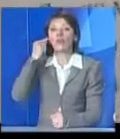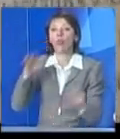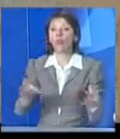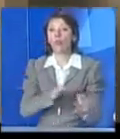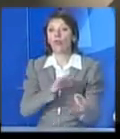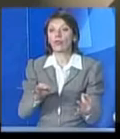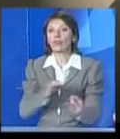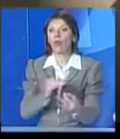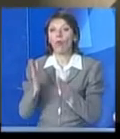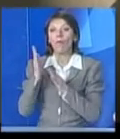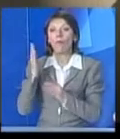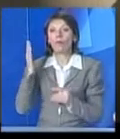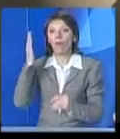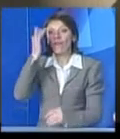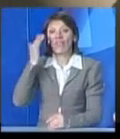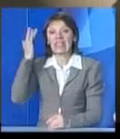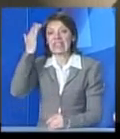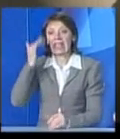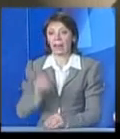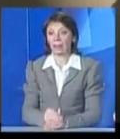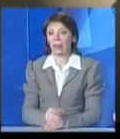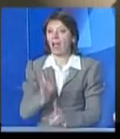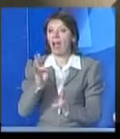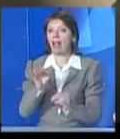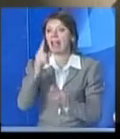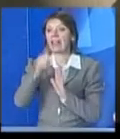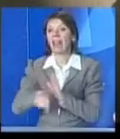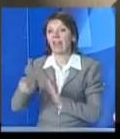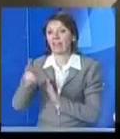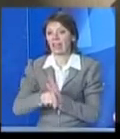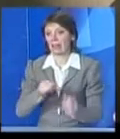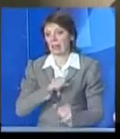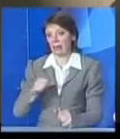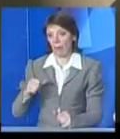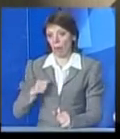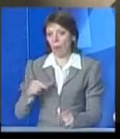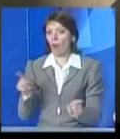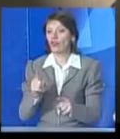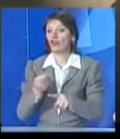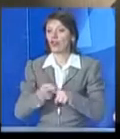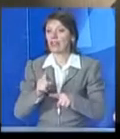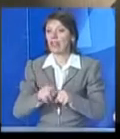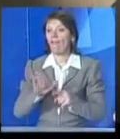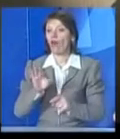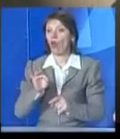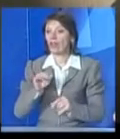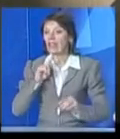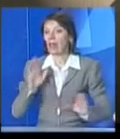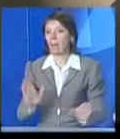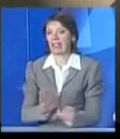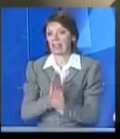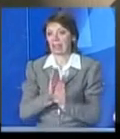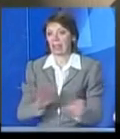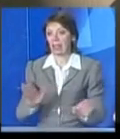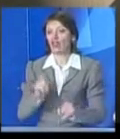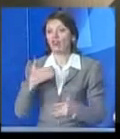сні». Я чую музику в сні, але не віриться й самому. що це Володині пісні,